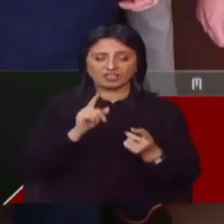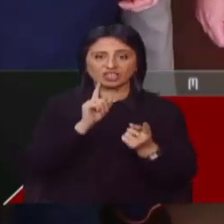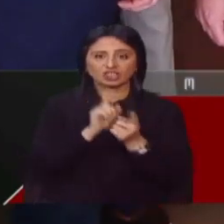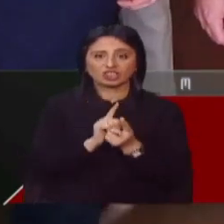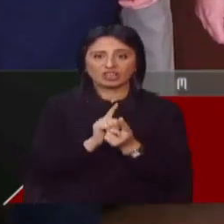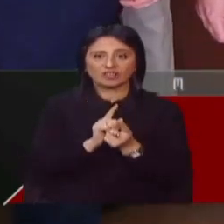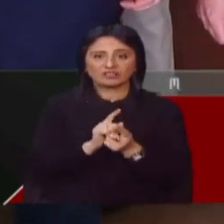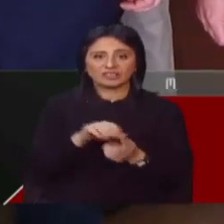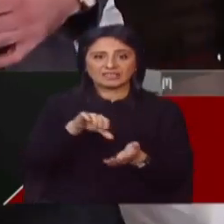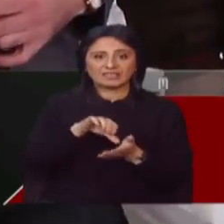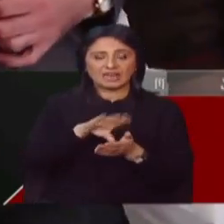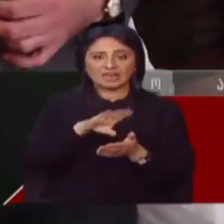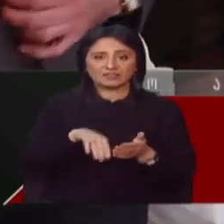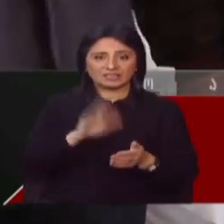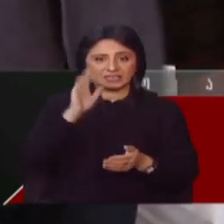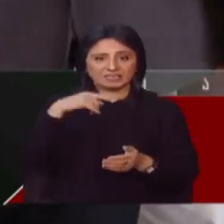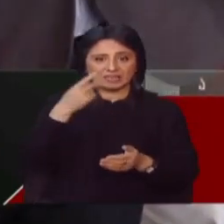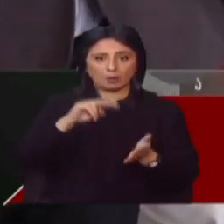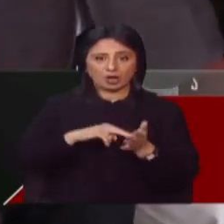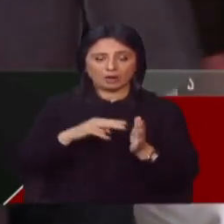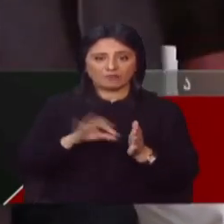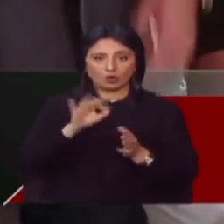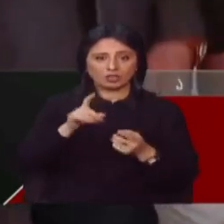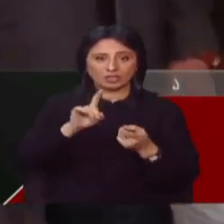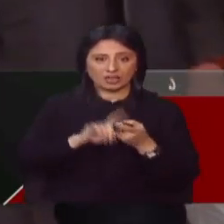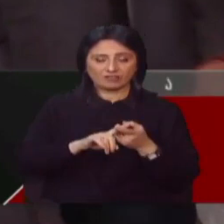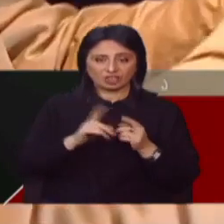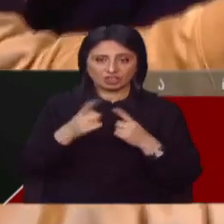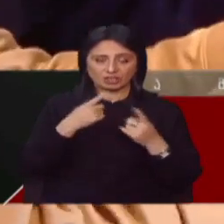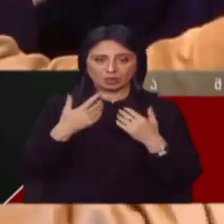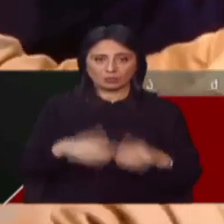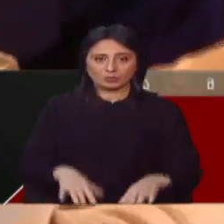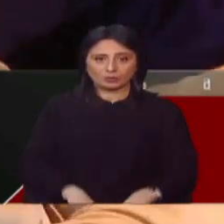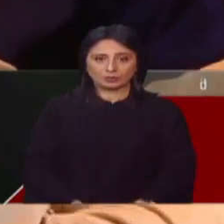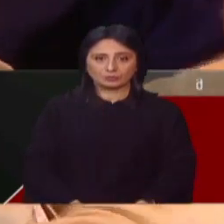შეხვედრაზე წარდგენის გარდა სამომავლო გეგმებთან დაკავშირებითაც ისაუბრეს.